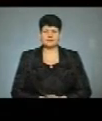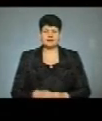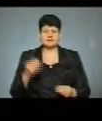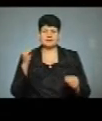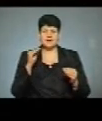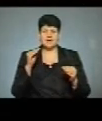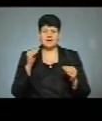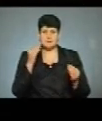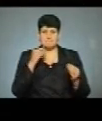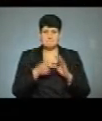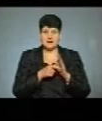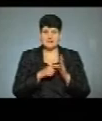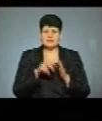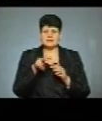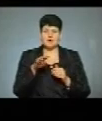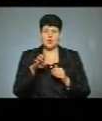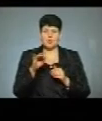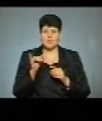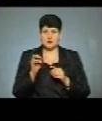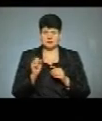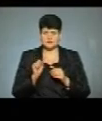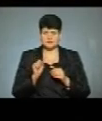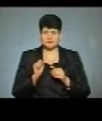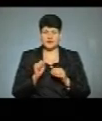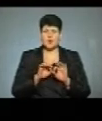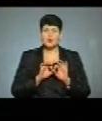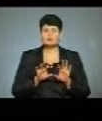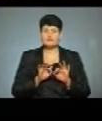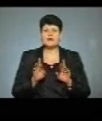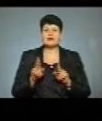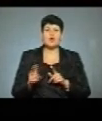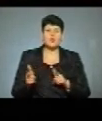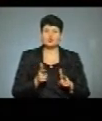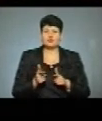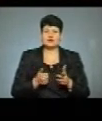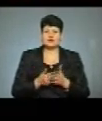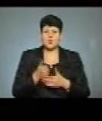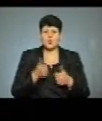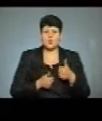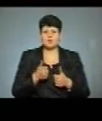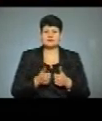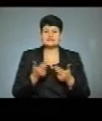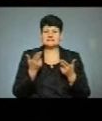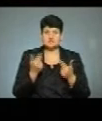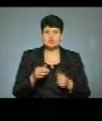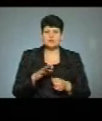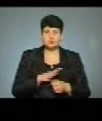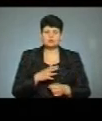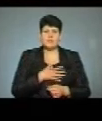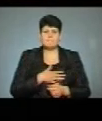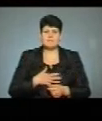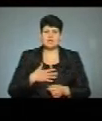драматичного театру Леся Любарська і Катерина Верцімаха розповідають, як готувалися до конкурсу. Звичайно, були